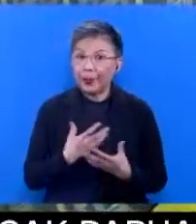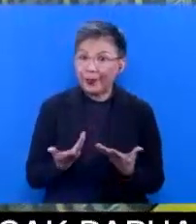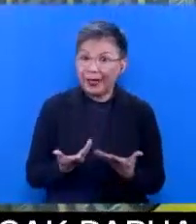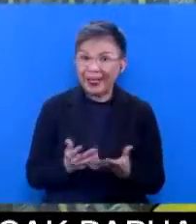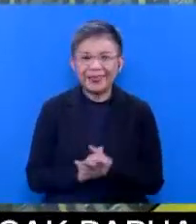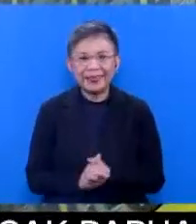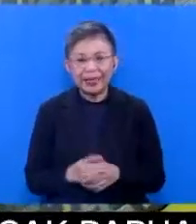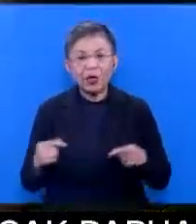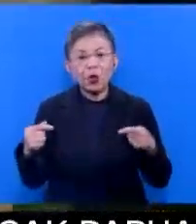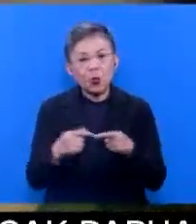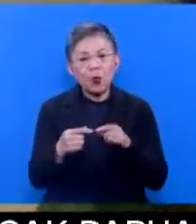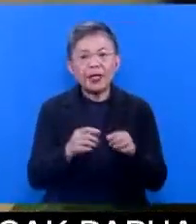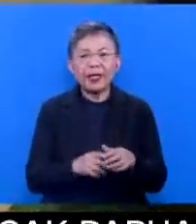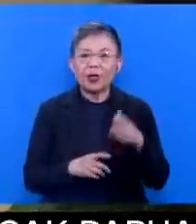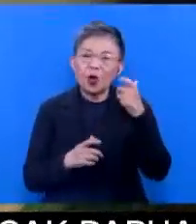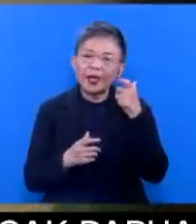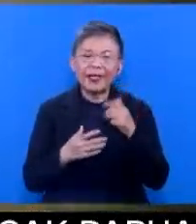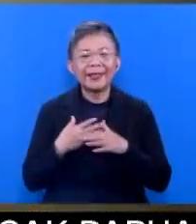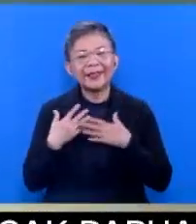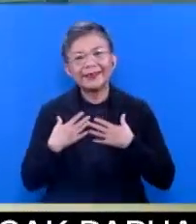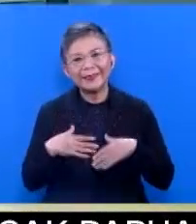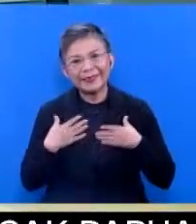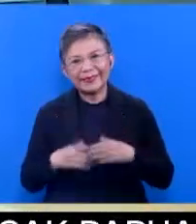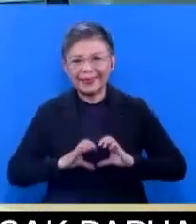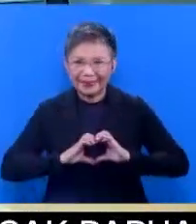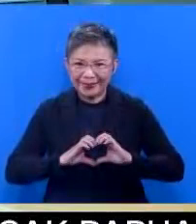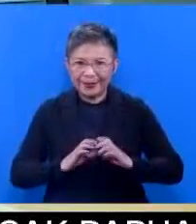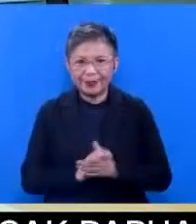tetap menghubungi orang-orang yang kita sayangi.